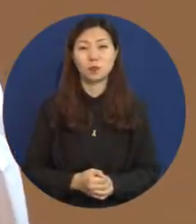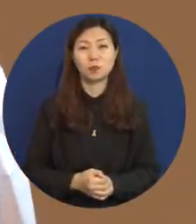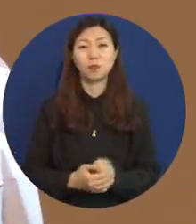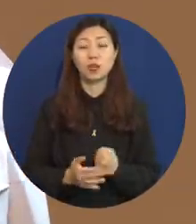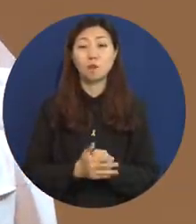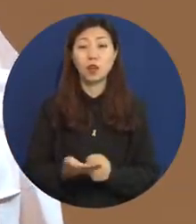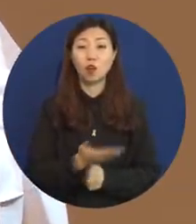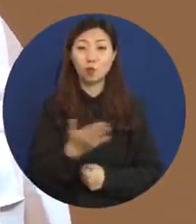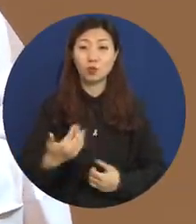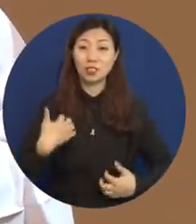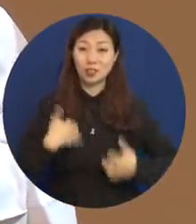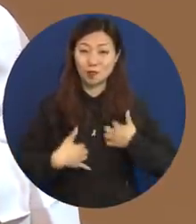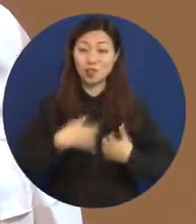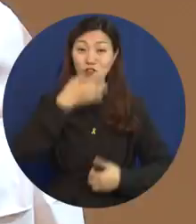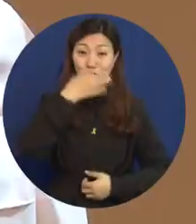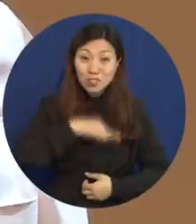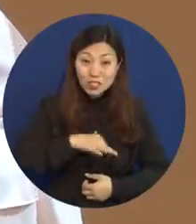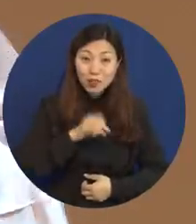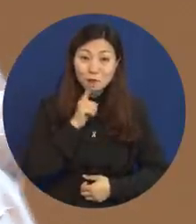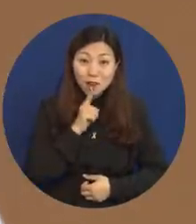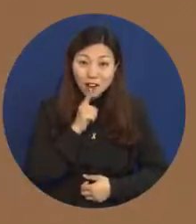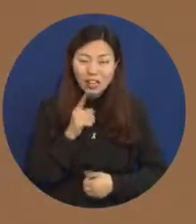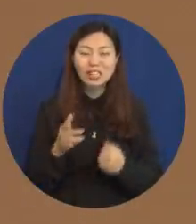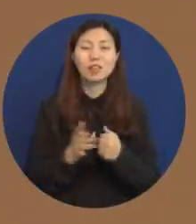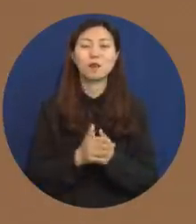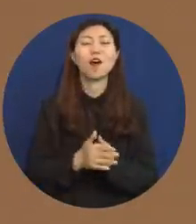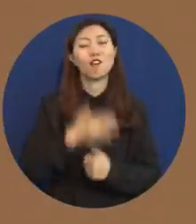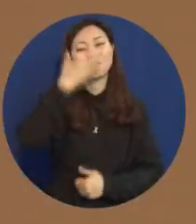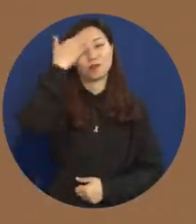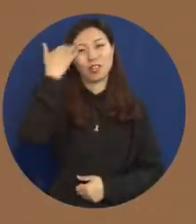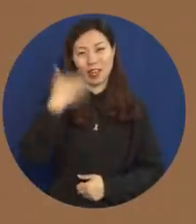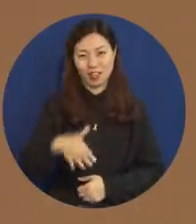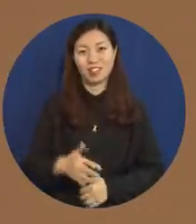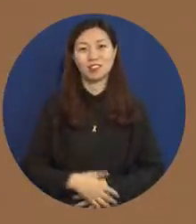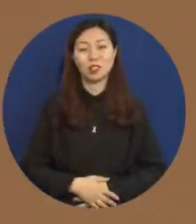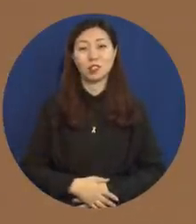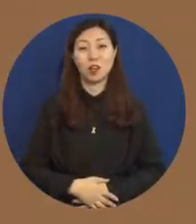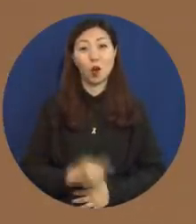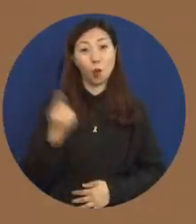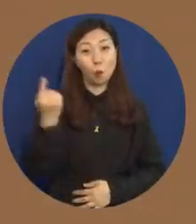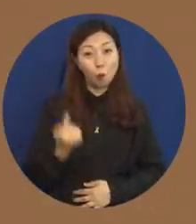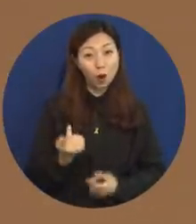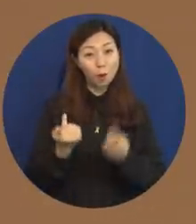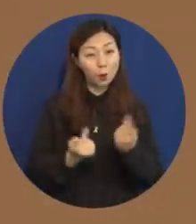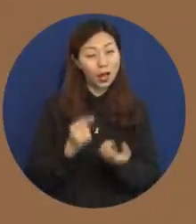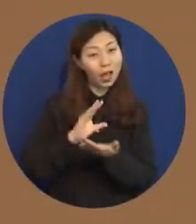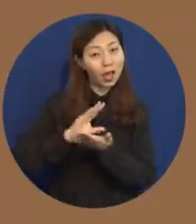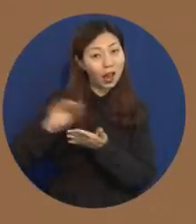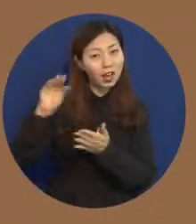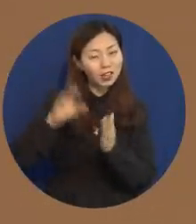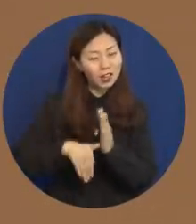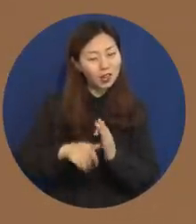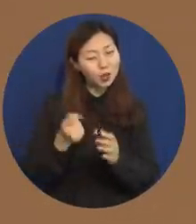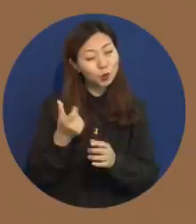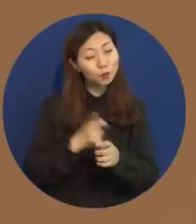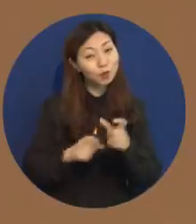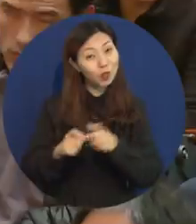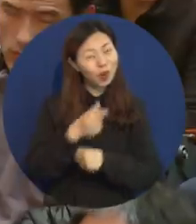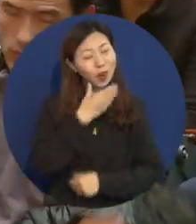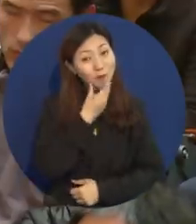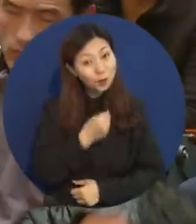오늘 여러분들 재밌고 유익했다니까 다행입니다. 들어올 때보다 나갈 때 조금 더 행복해졌다고